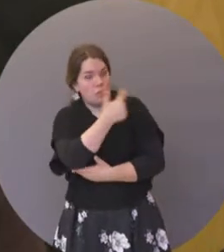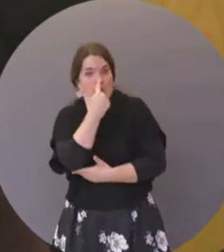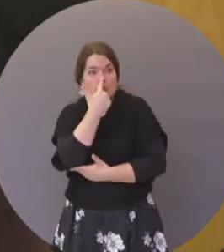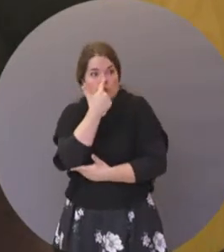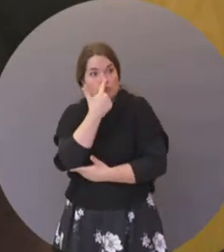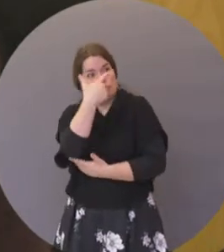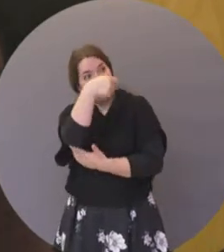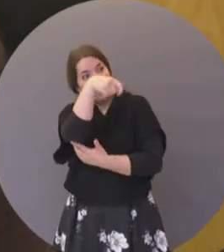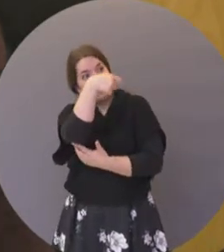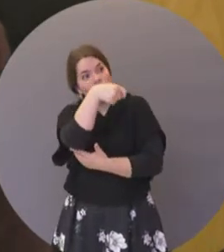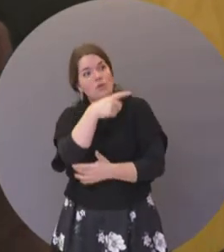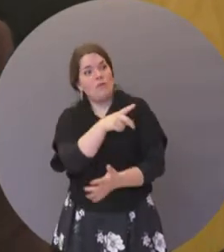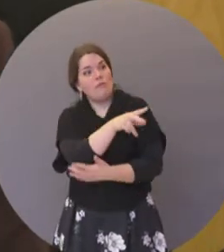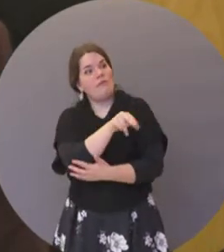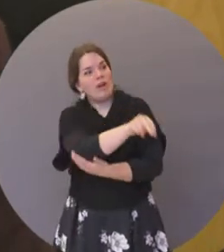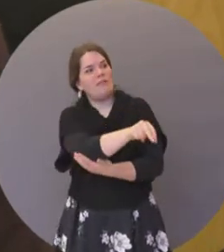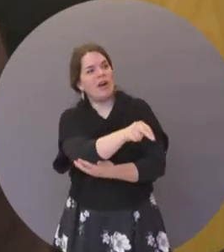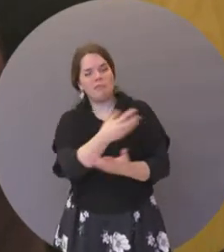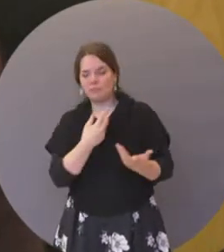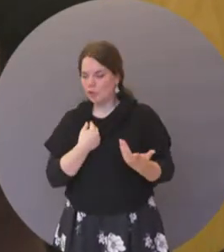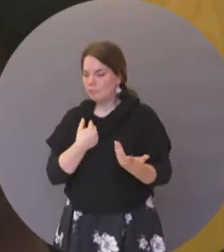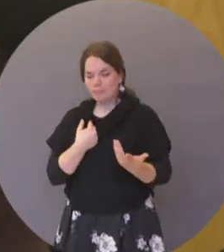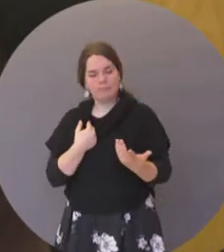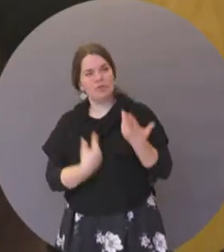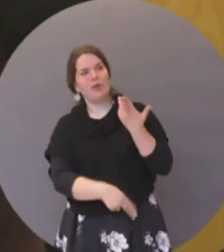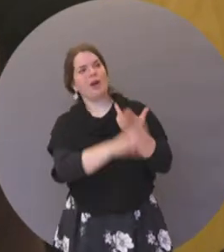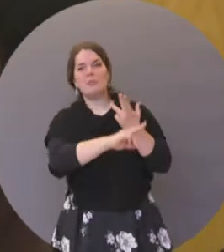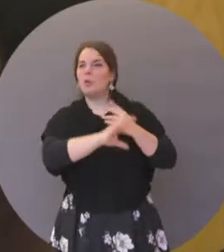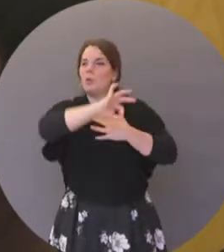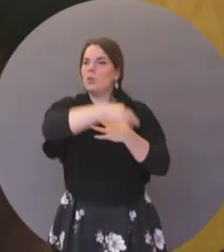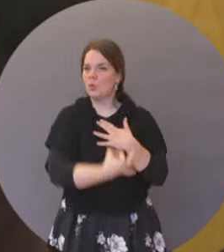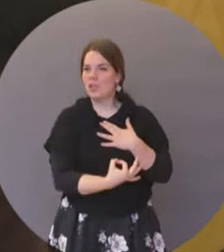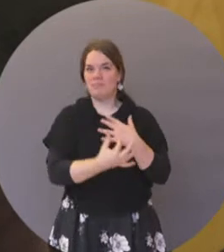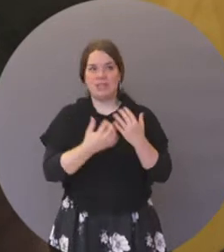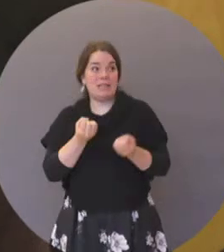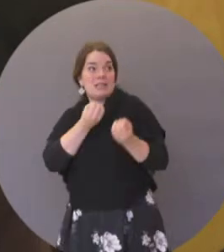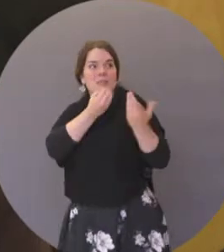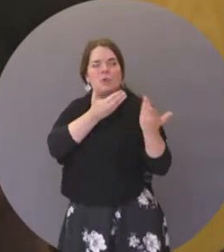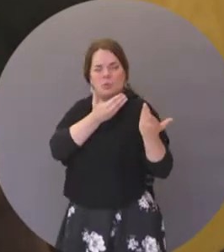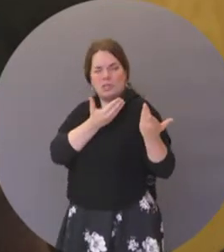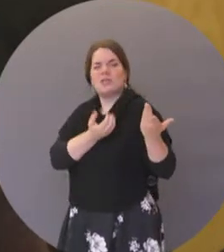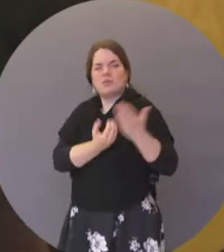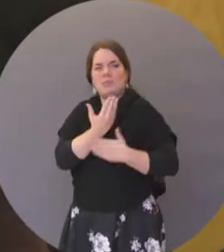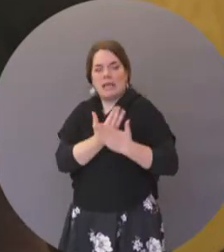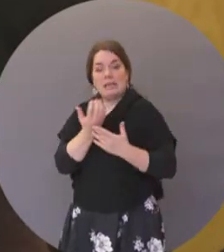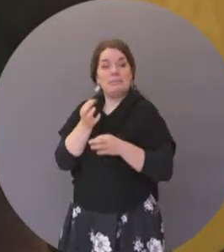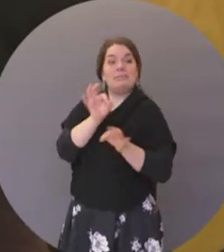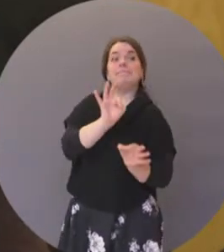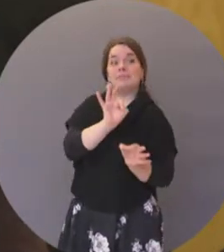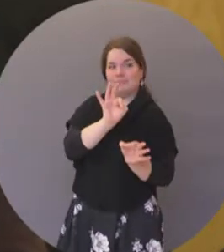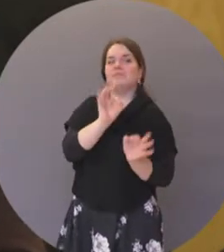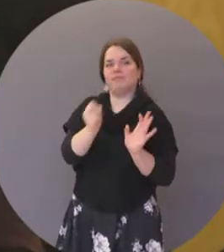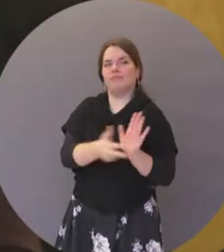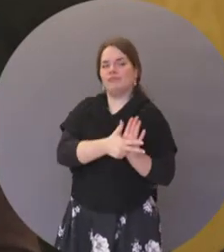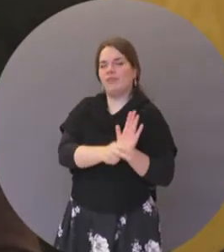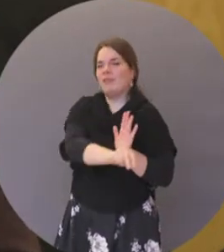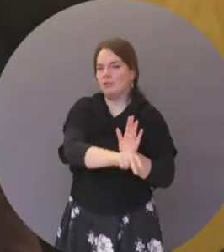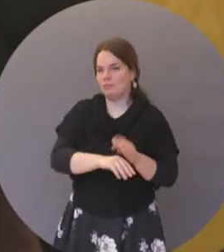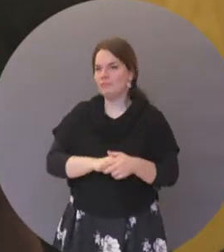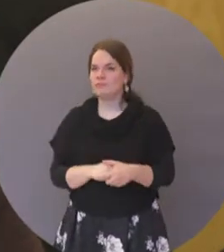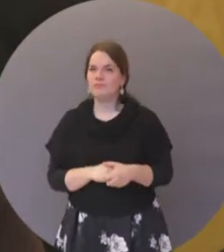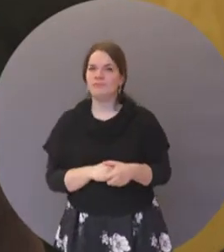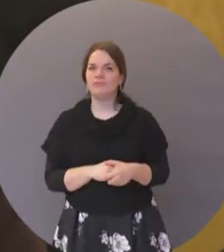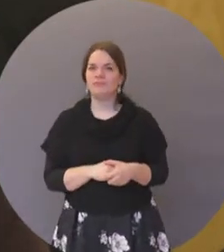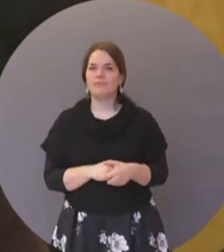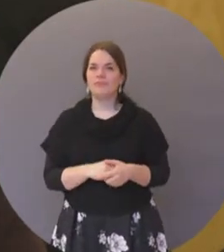le Président une réponse positive à la proposition que notre groupe vous fera ce matin par ailleurs depuis la loi